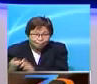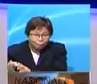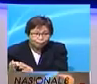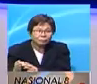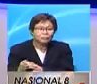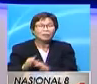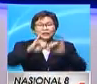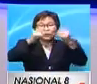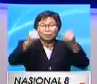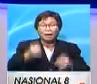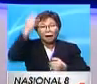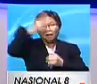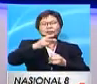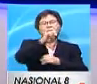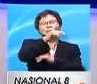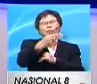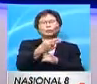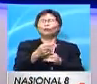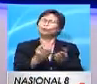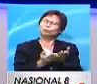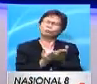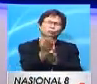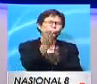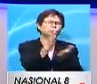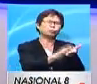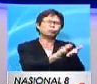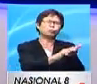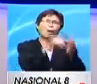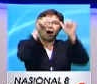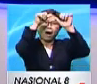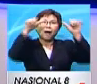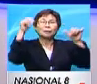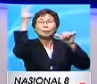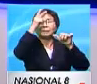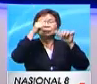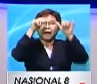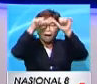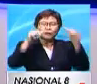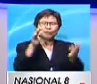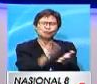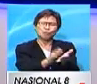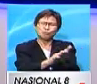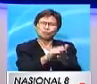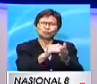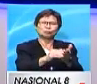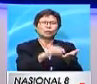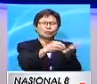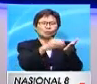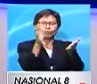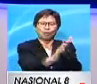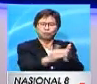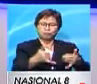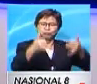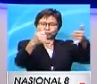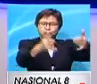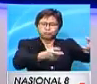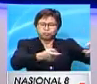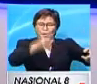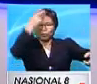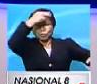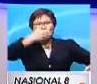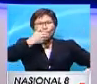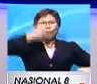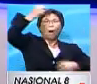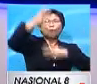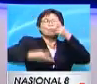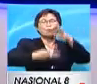membolehkan th terus menerima pujian Kerajaan Arab Saudi sekaligus diiktiraf sebagai negara pengelola Haji terbaik dunia